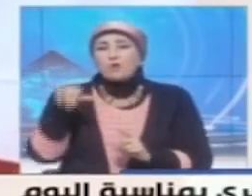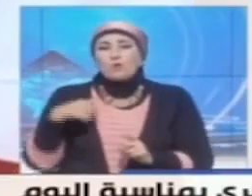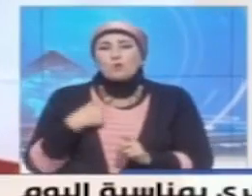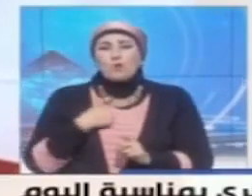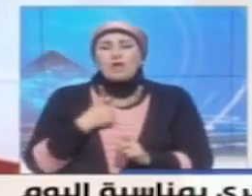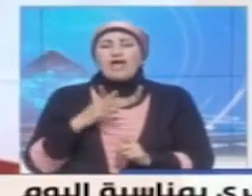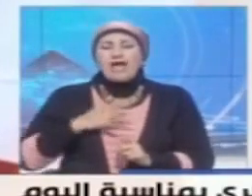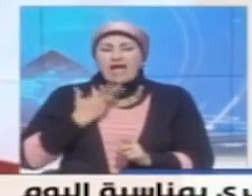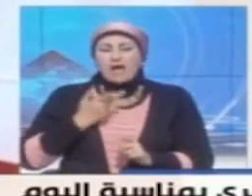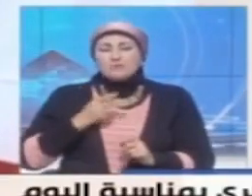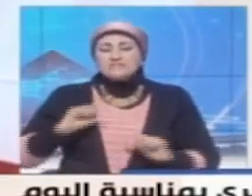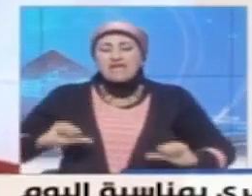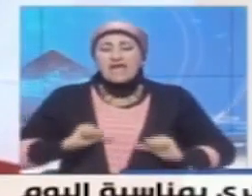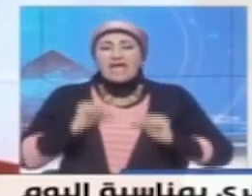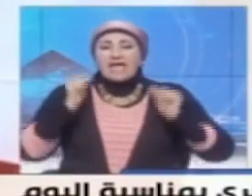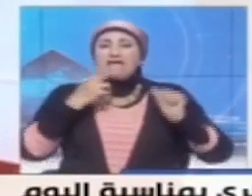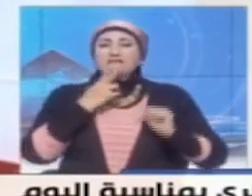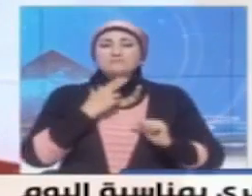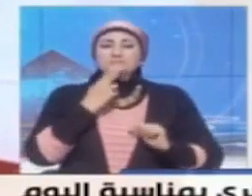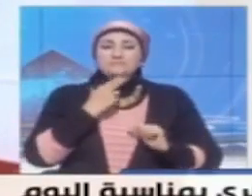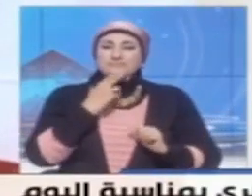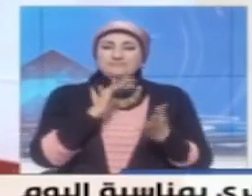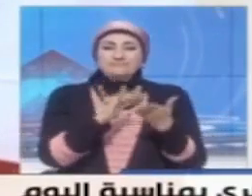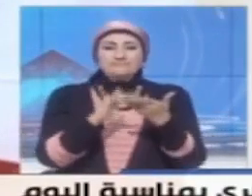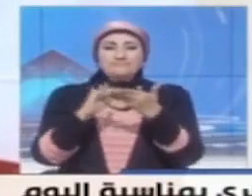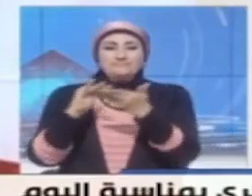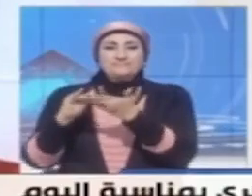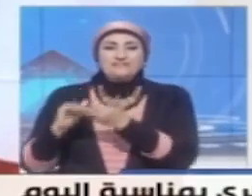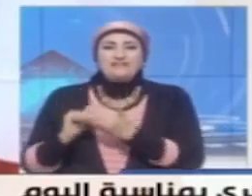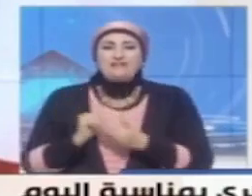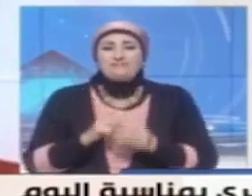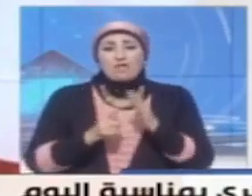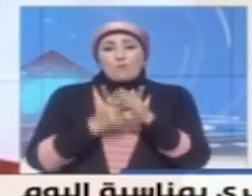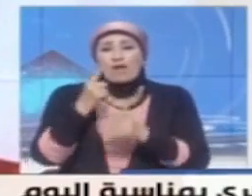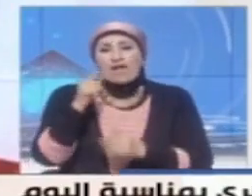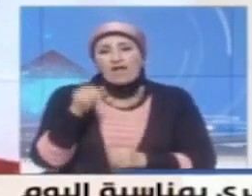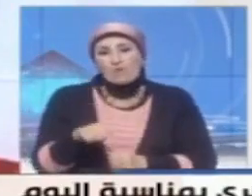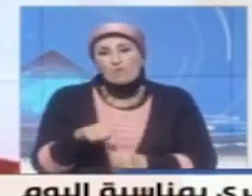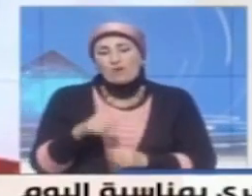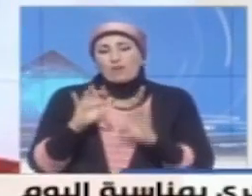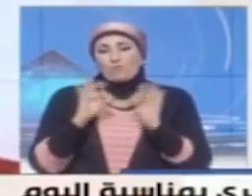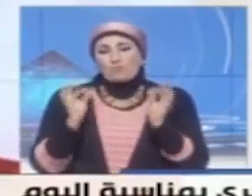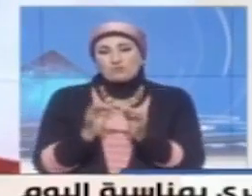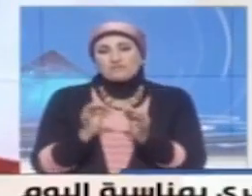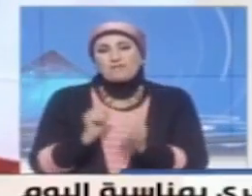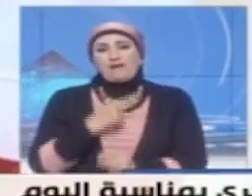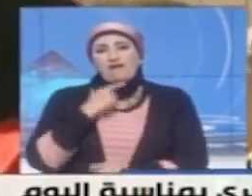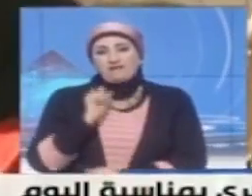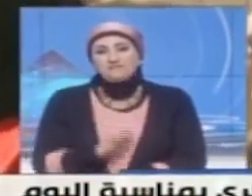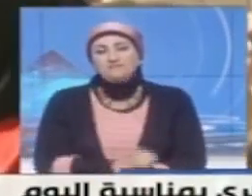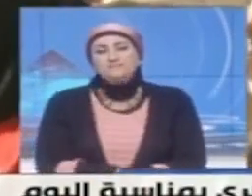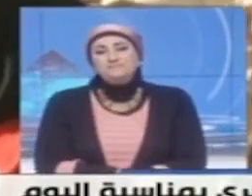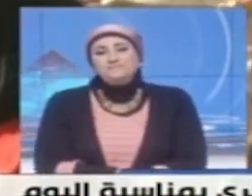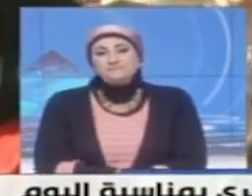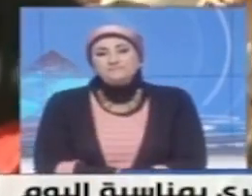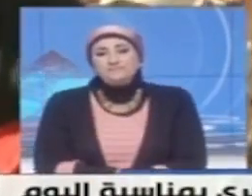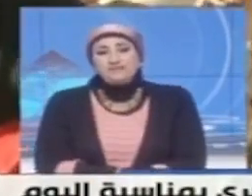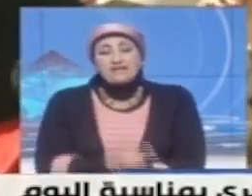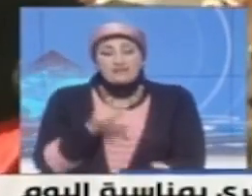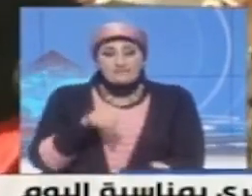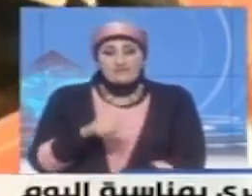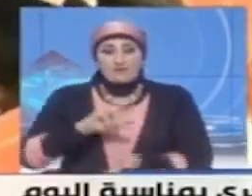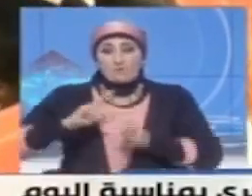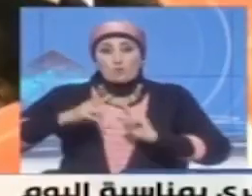من جودة الحياة للناس اللي حواليهم وأولهم مجتمعهم بشكل خاص. من بين الأعمال